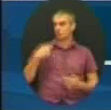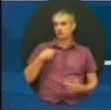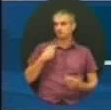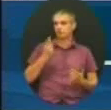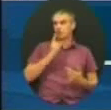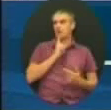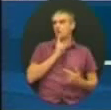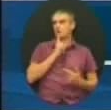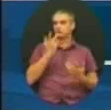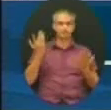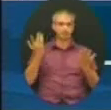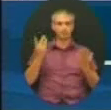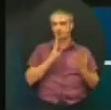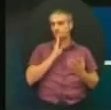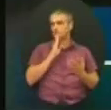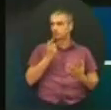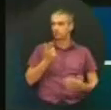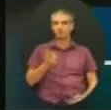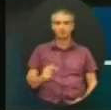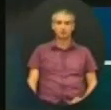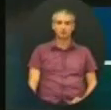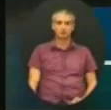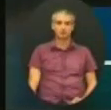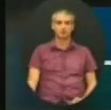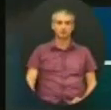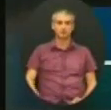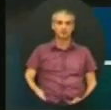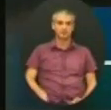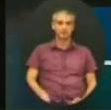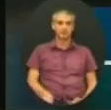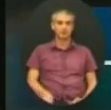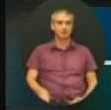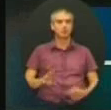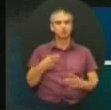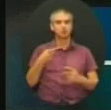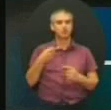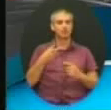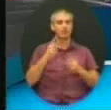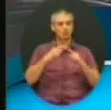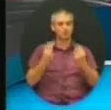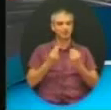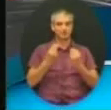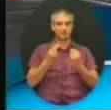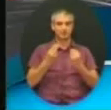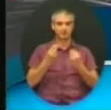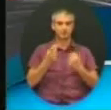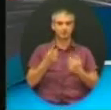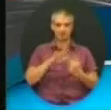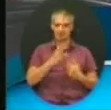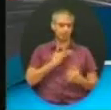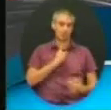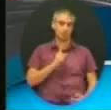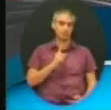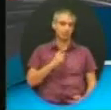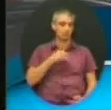היו מספיקות ובעייתיות. אף אחד לא היה מוזנח, העלו את קצבאות. כן, וגם, לא, יש כל מיני דברים שילדים לא קיבלו.